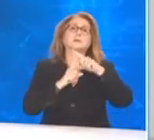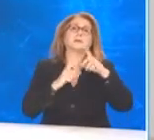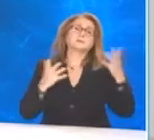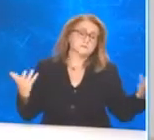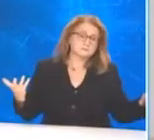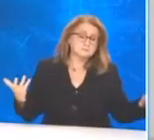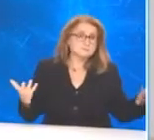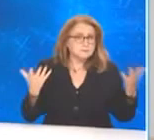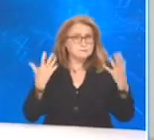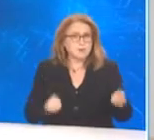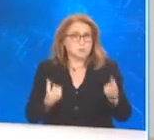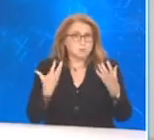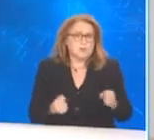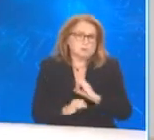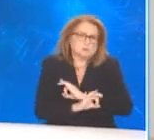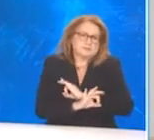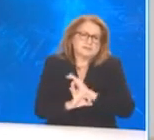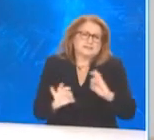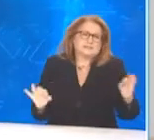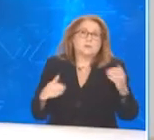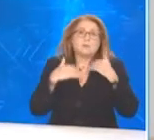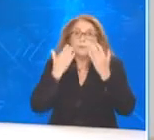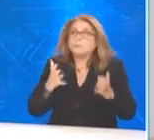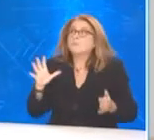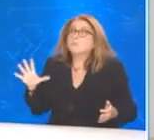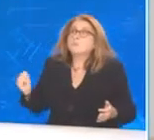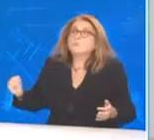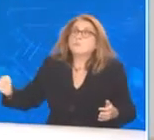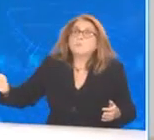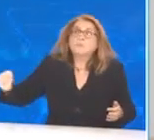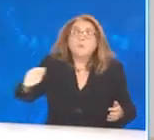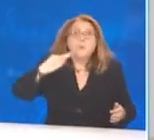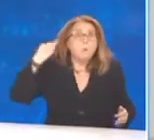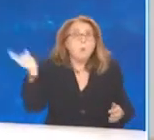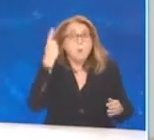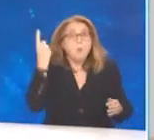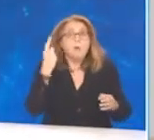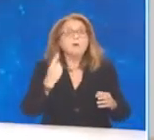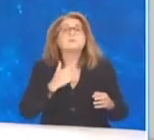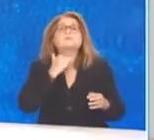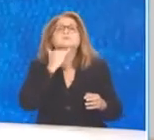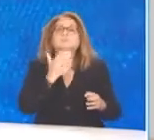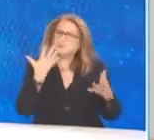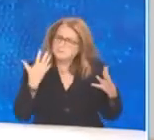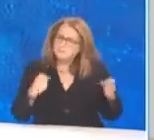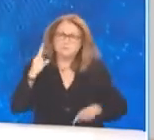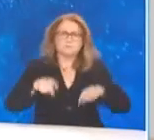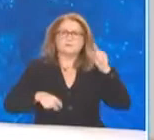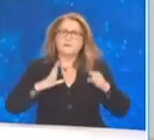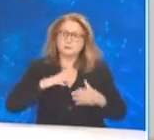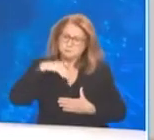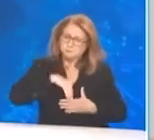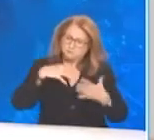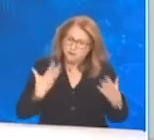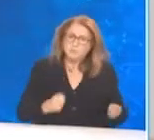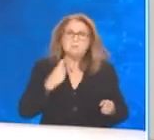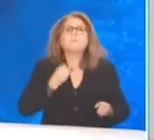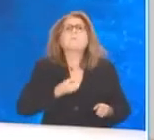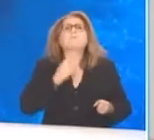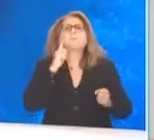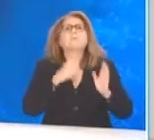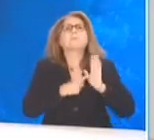μπορεί να ανιχνευθεί. Ξέρουμε ότι υπάρχει πολλαπλασιαστικός παράγοντας, όμως παγκοσμίως και επιστημονικές εκτιμήσεις, αλλά και όλα τα